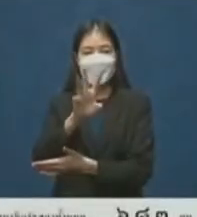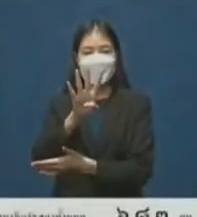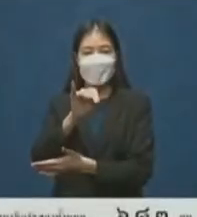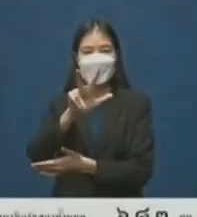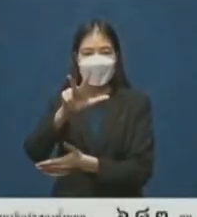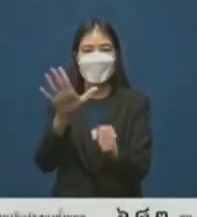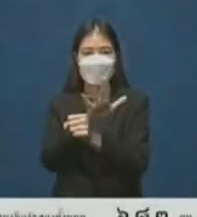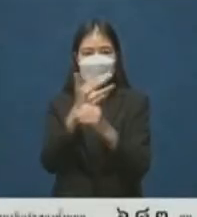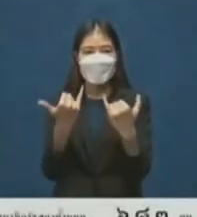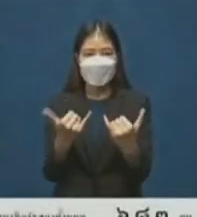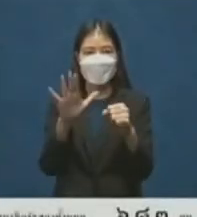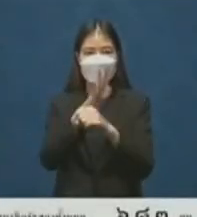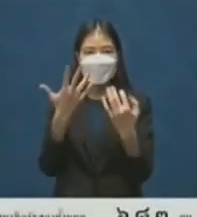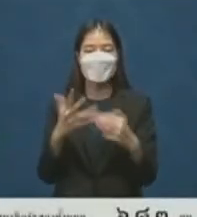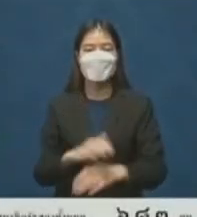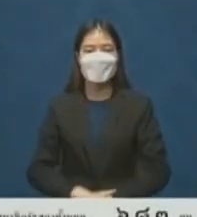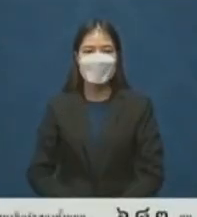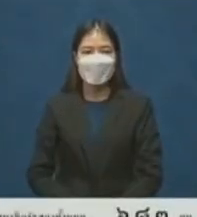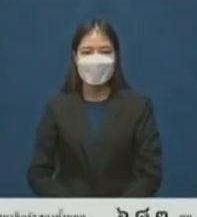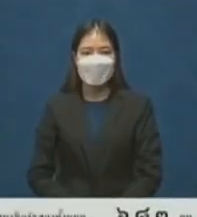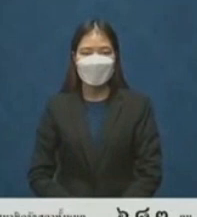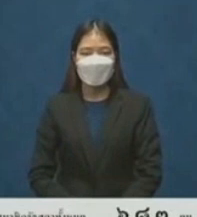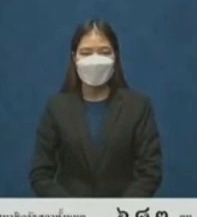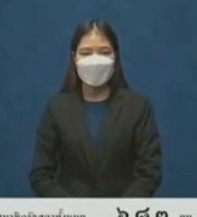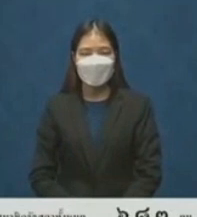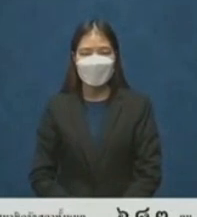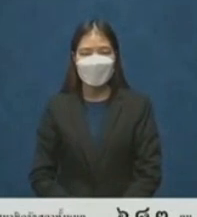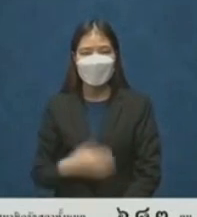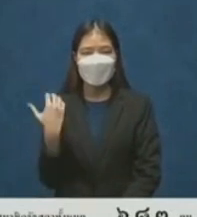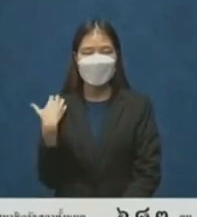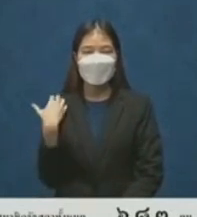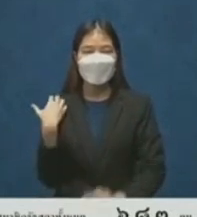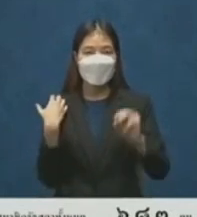342บวก1นะครับเป็น343ครบองค์ประชุมครับ